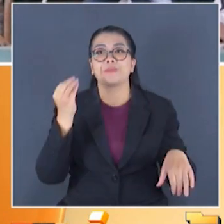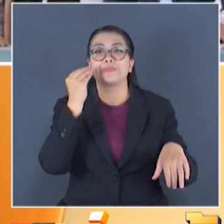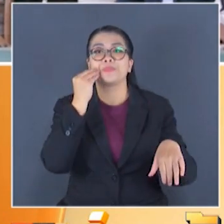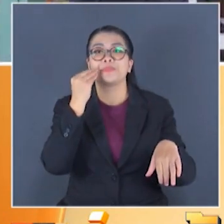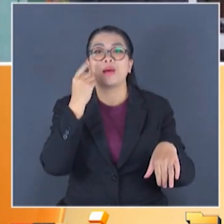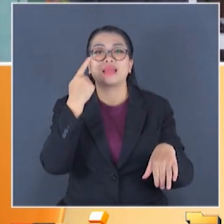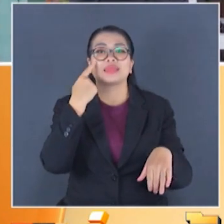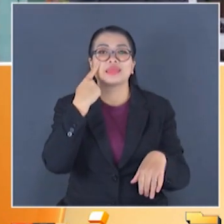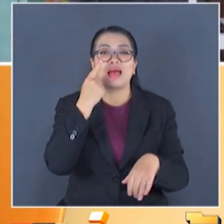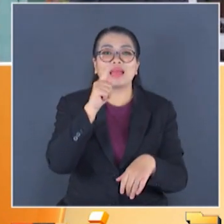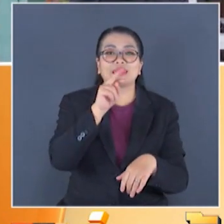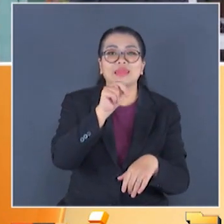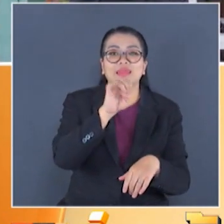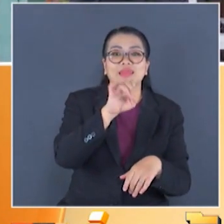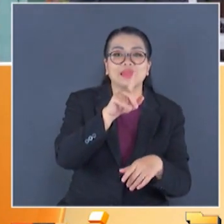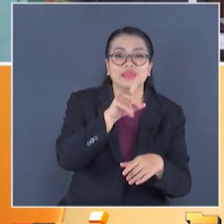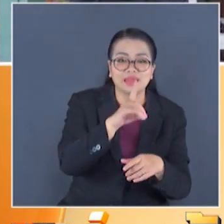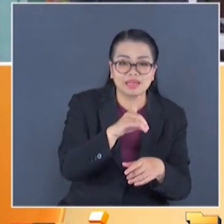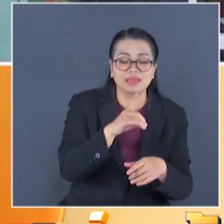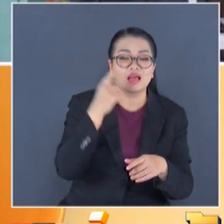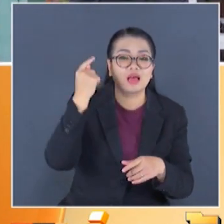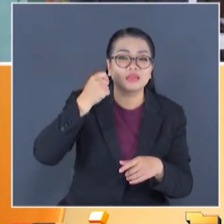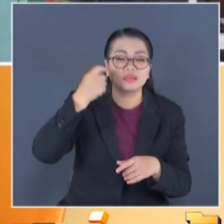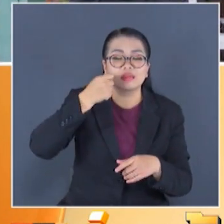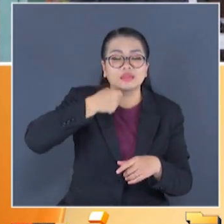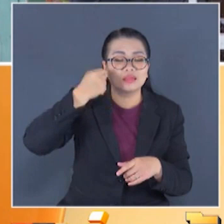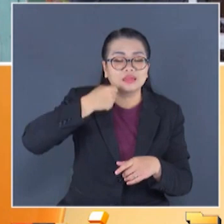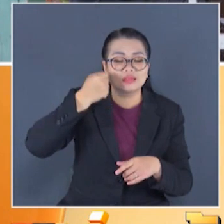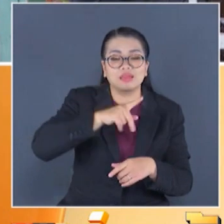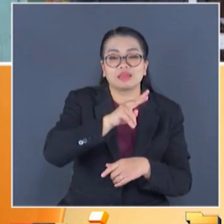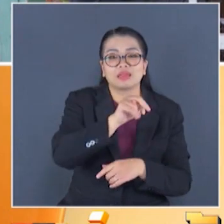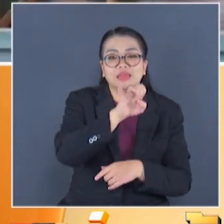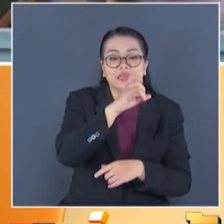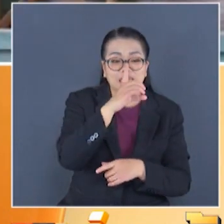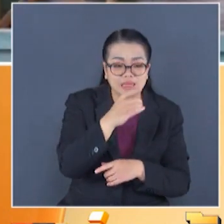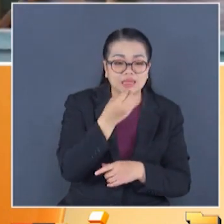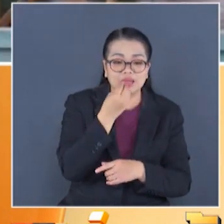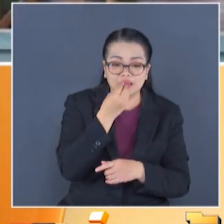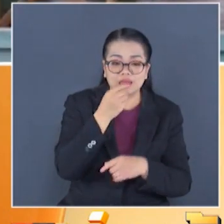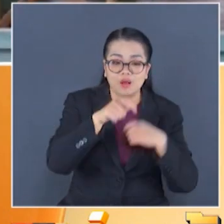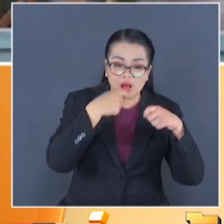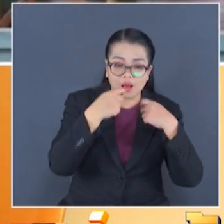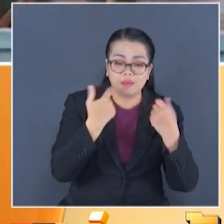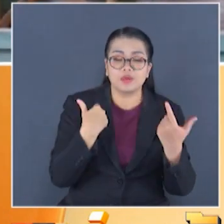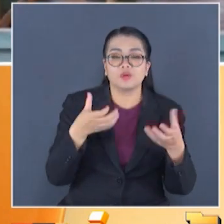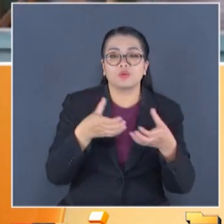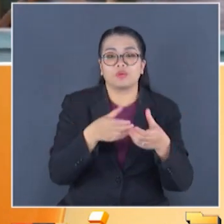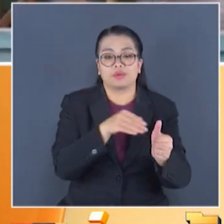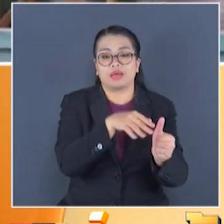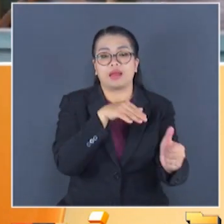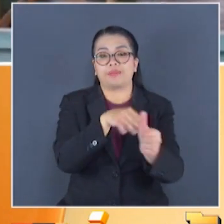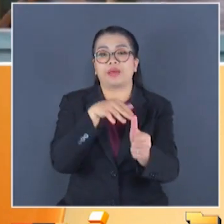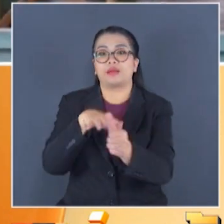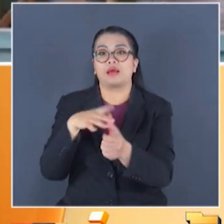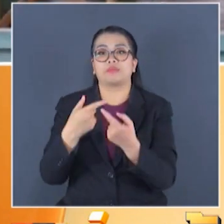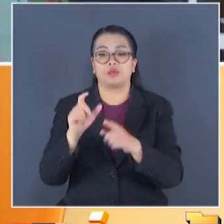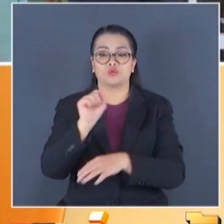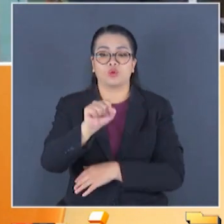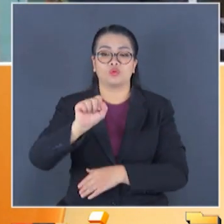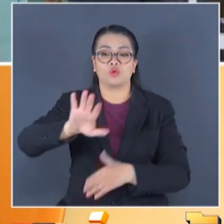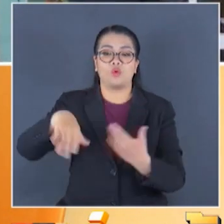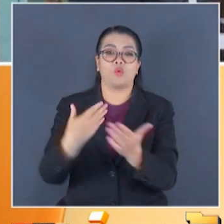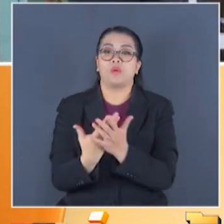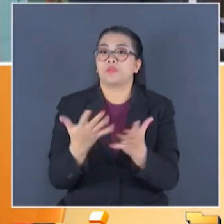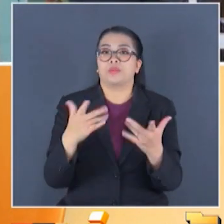ิตยานประทมทานนี้ที่ทางภัภมิใไทยเป็เจ้าภาพแต่คราวที่แล้วคุณผชมไม่เฉพาะระดับแกนนำพักเข้าร่วมเท่านั้น